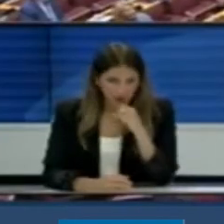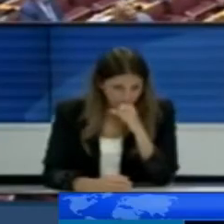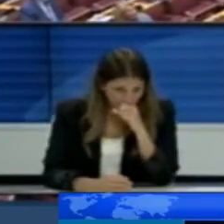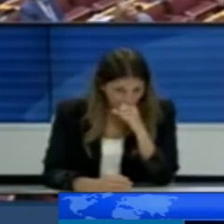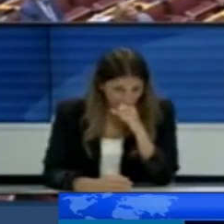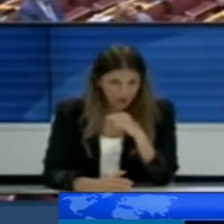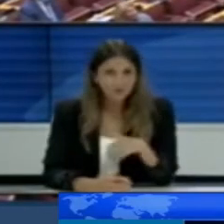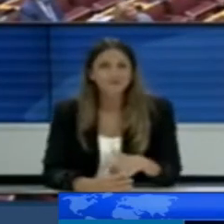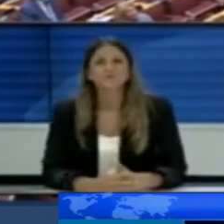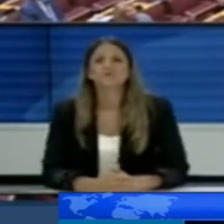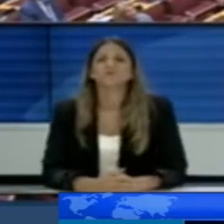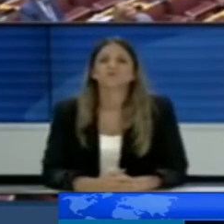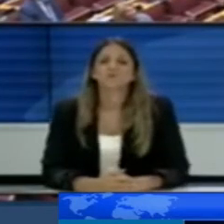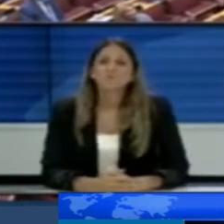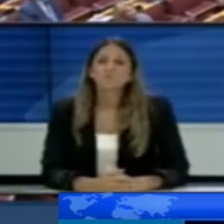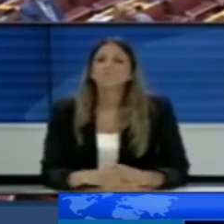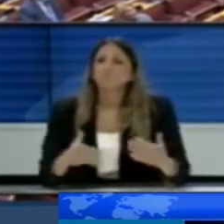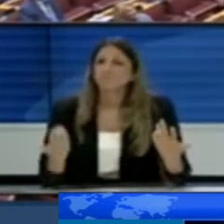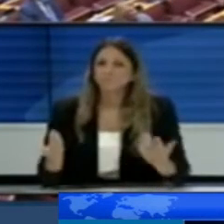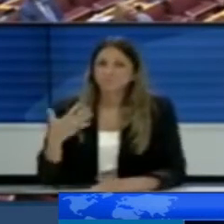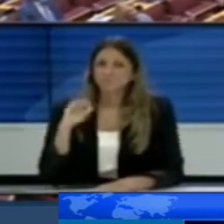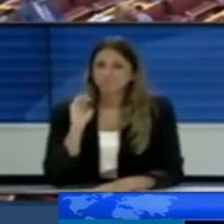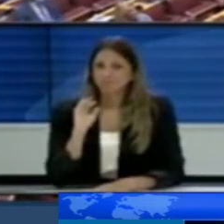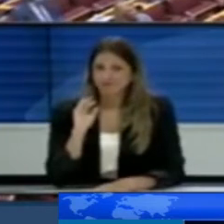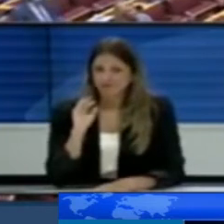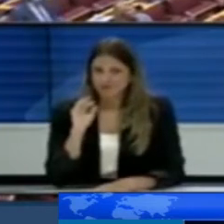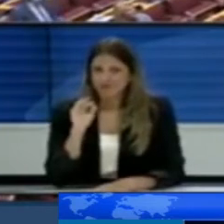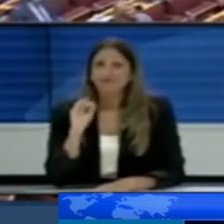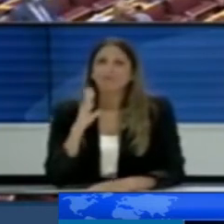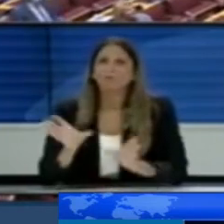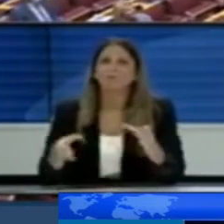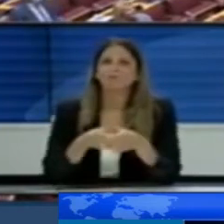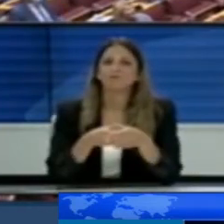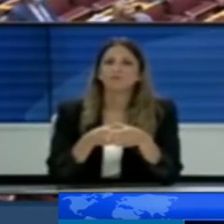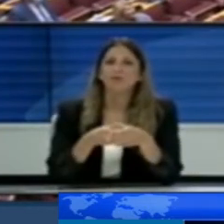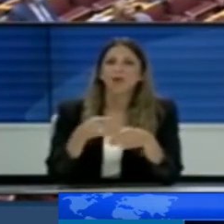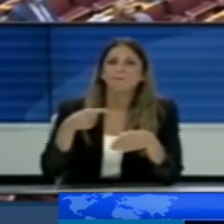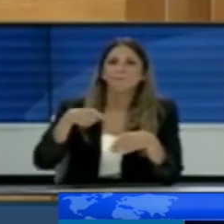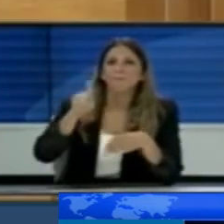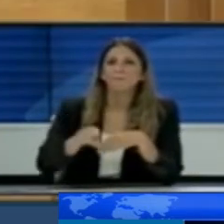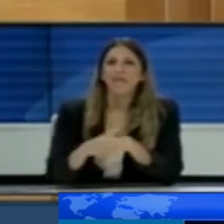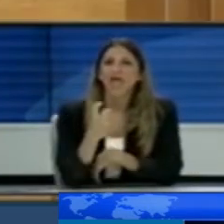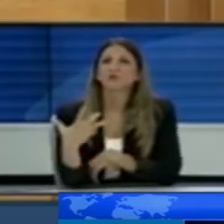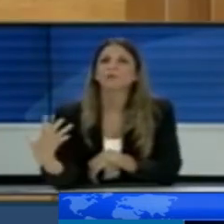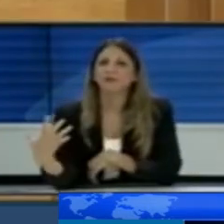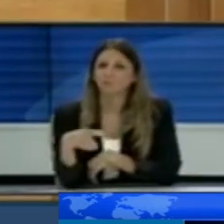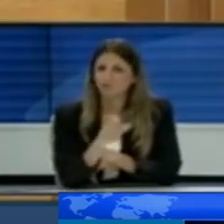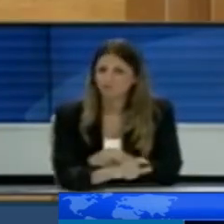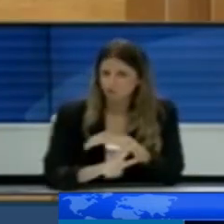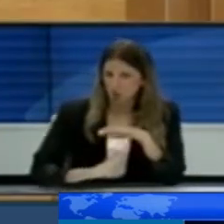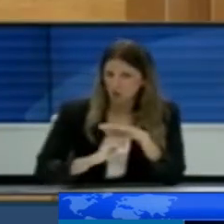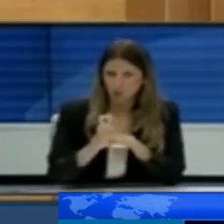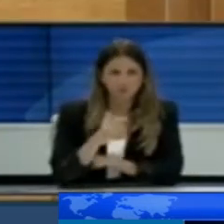Κύριε Βαρουφάκη, αν πιστεύετε πραγματικά ότι κοιμάμαι και ξυπνάω έχοντας την έγνοια αν θα